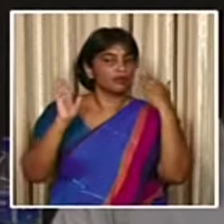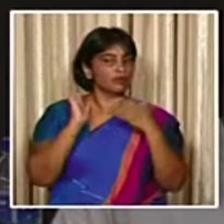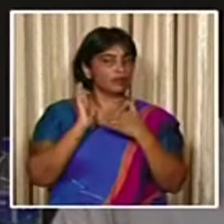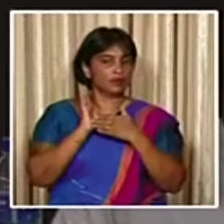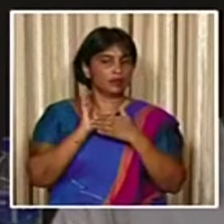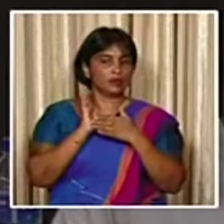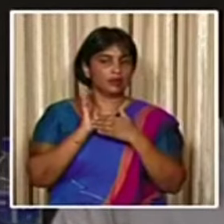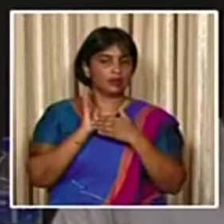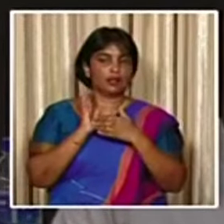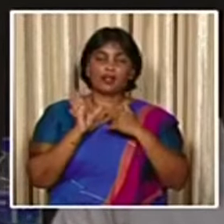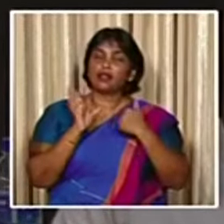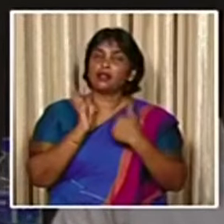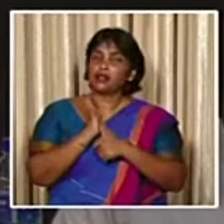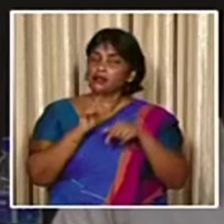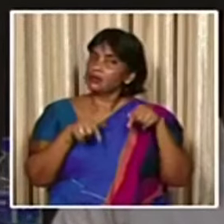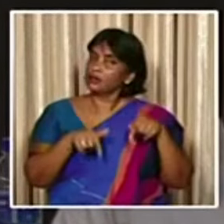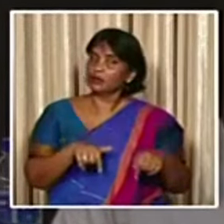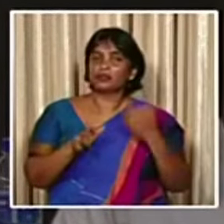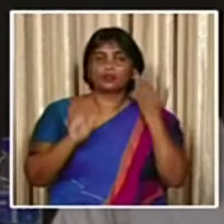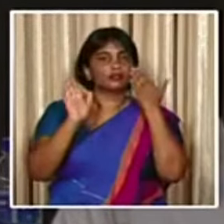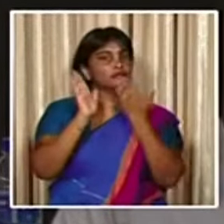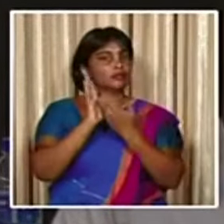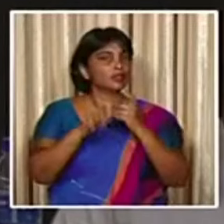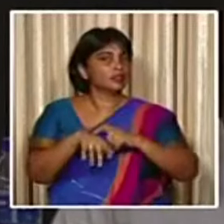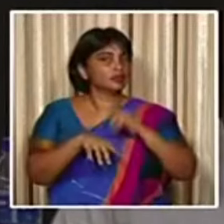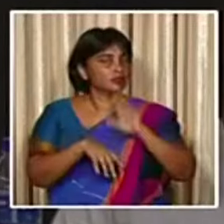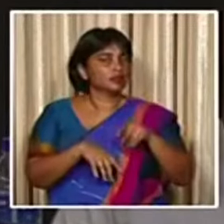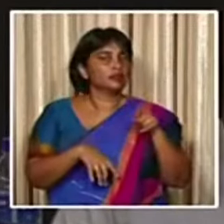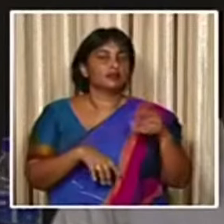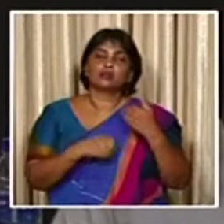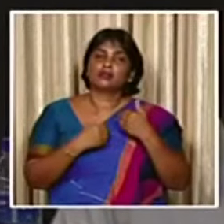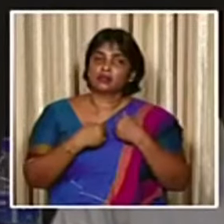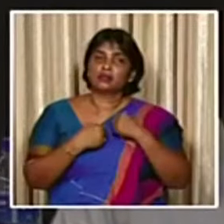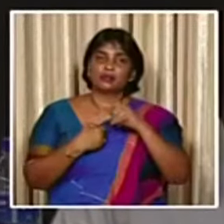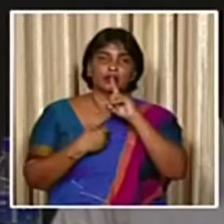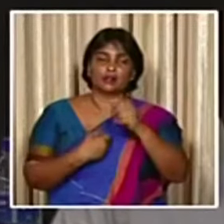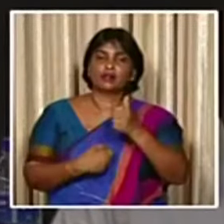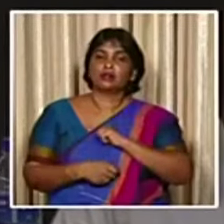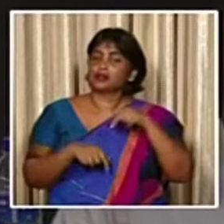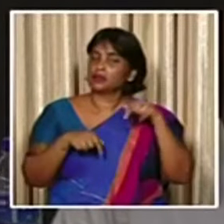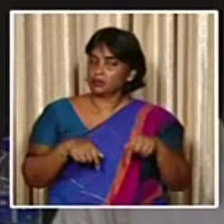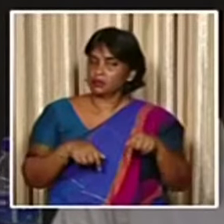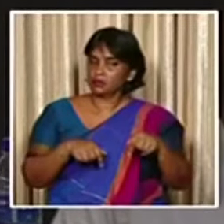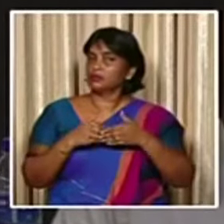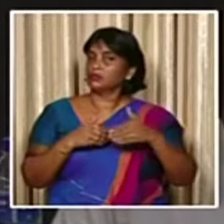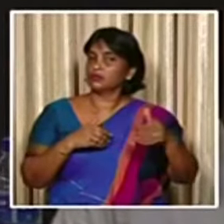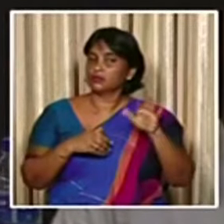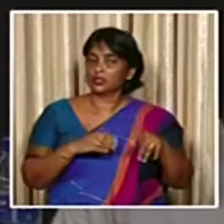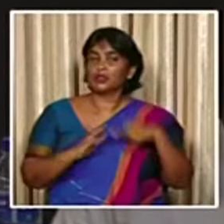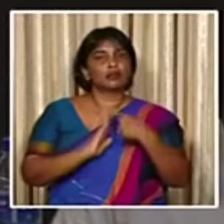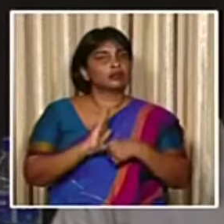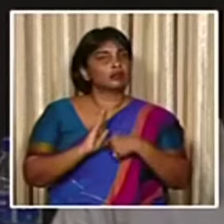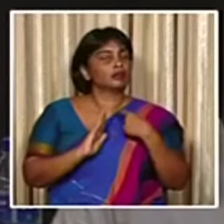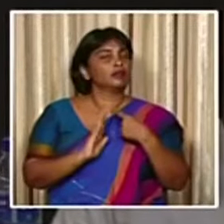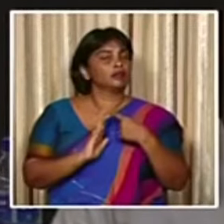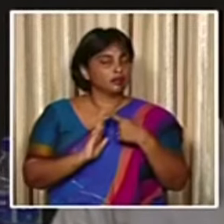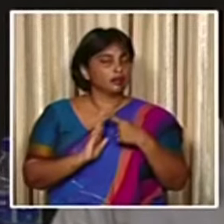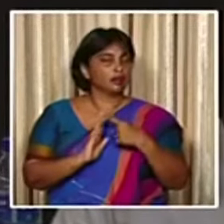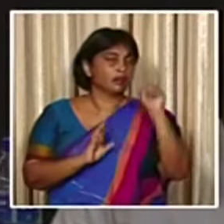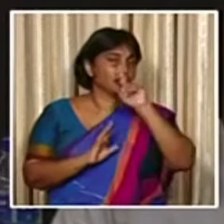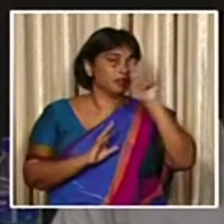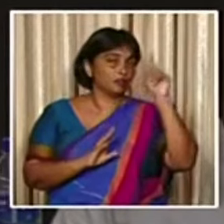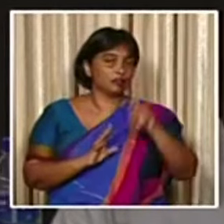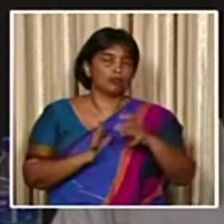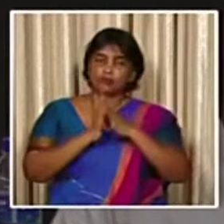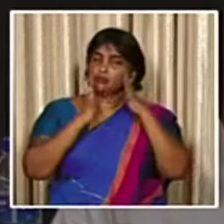පිළිබඳව පනත අද ඉදිරිපත් කරපු අවස්ථාවේදී අපි කියන්න කැමතියි, දැන් මේ වෙනකොට රටේ